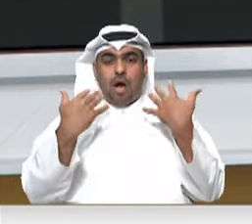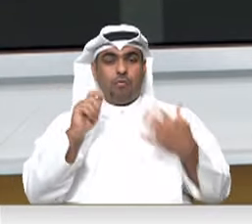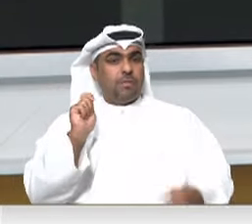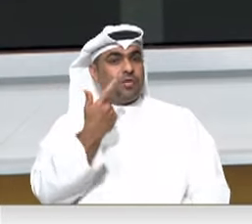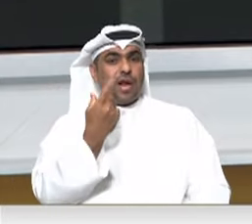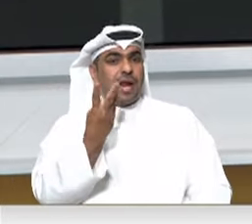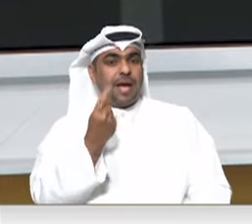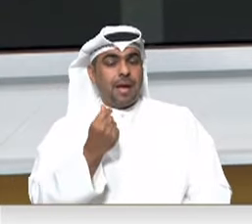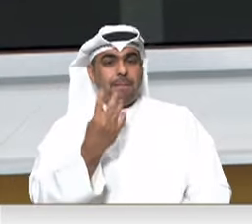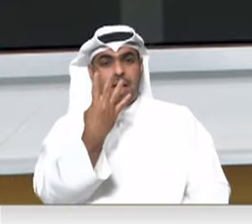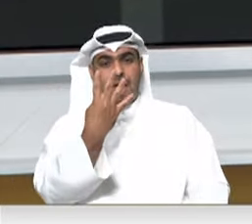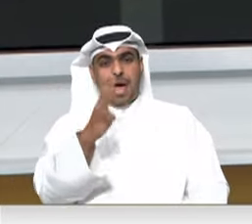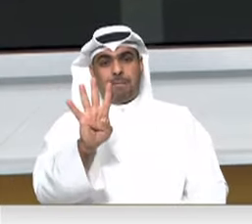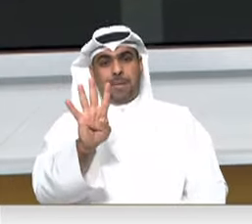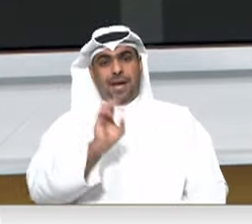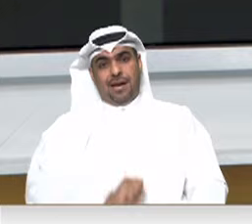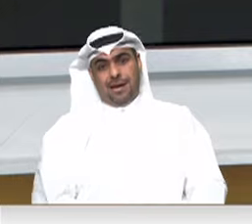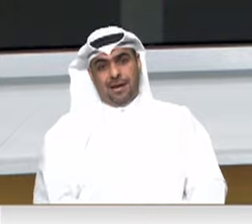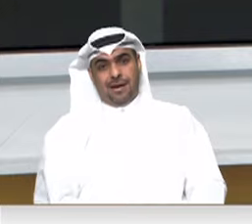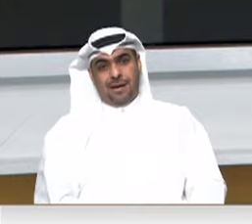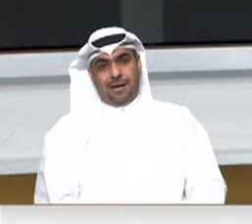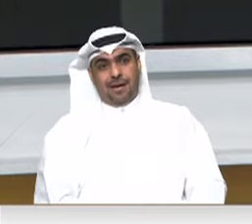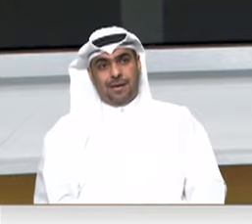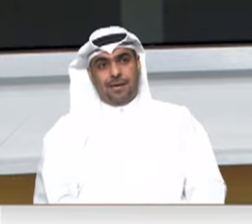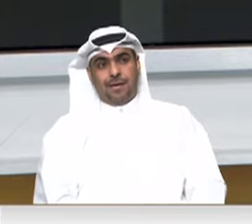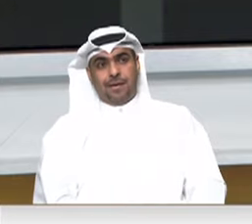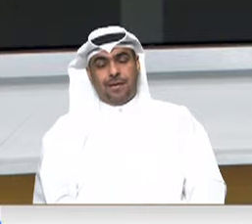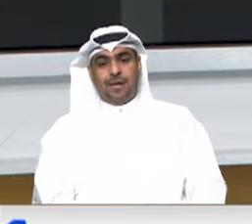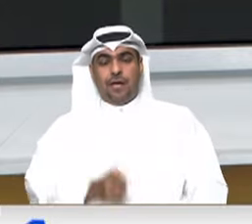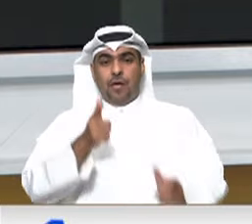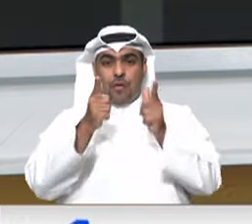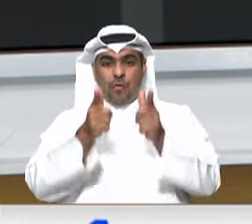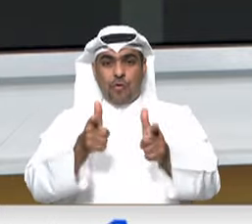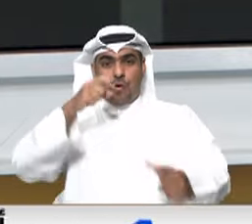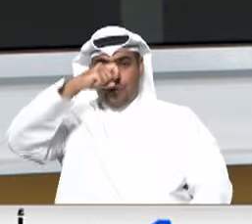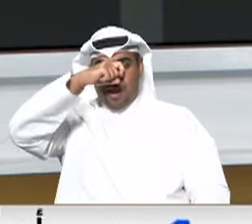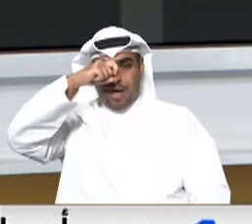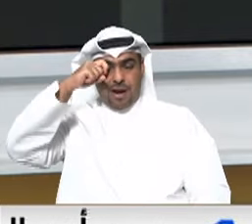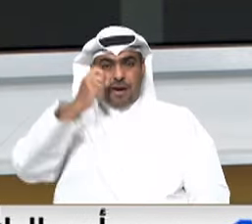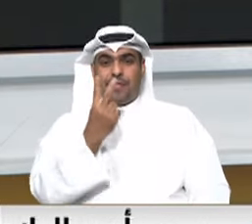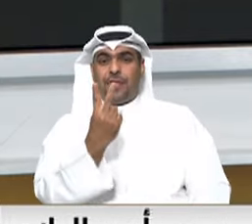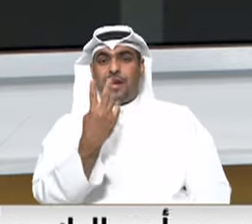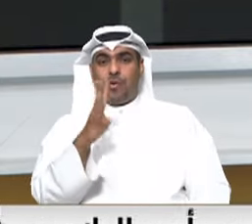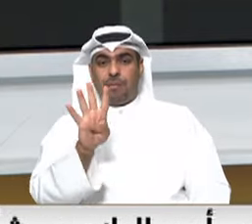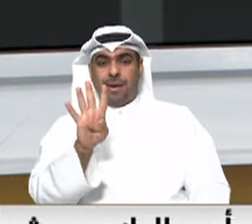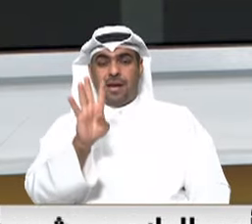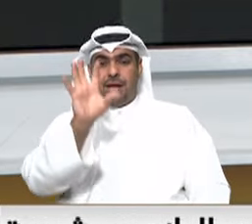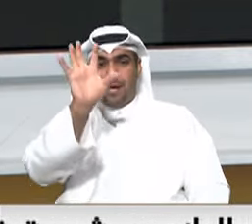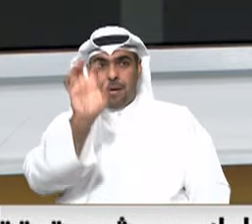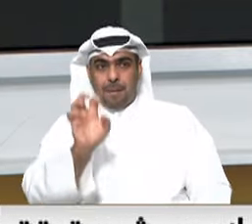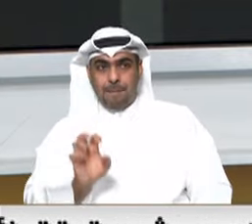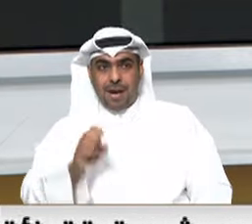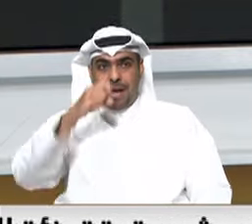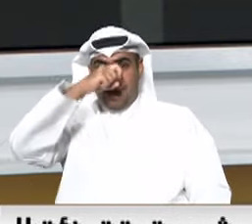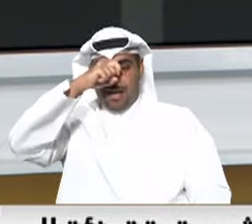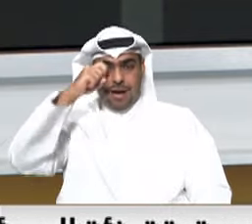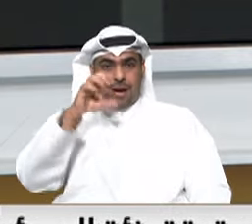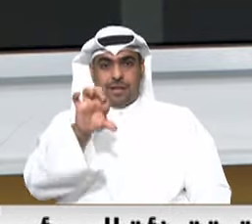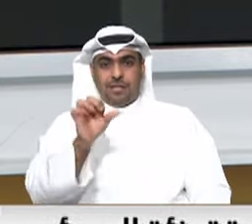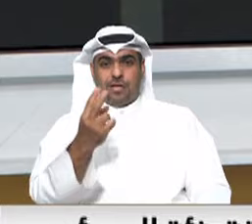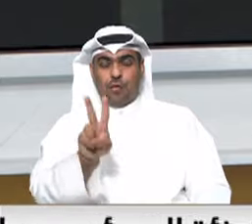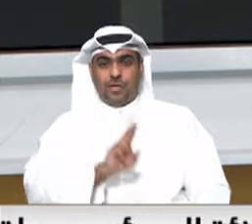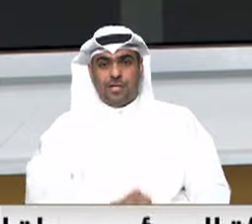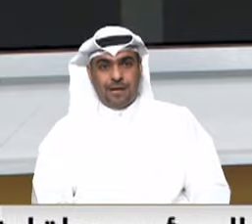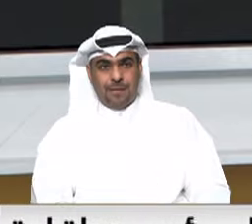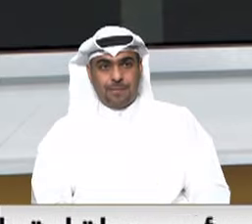تنشط على فترات من 10 إلى 40 كيلومتر في الساعة. درجة الحرارة العظمى 42 درجة مئوية، والصغرى 29